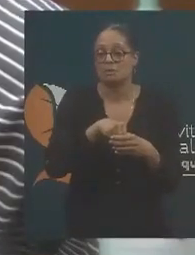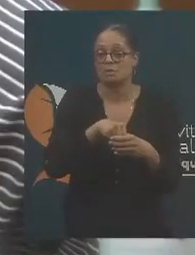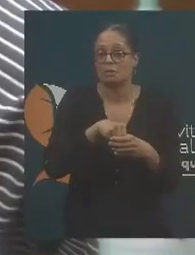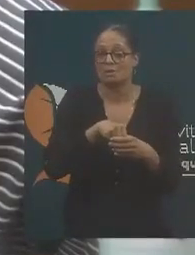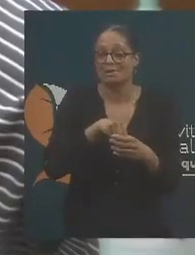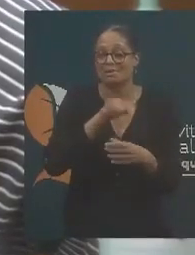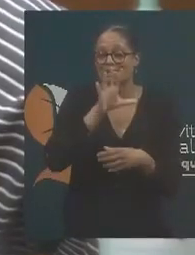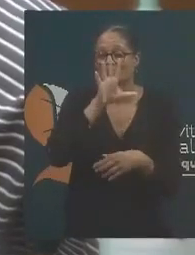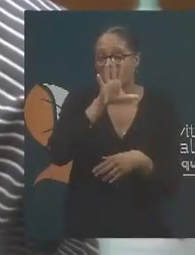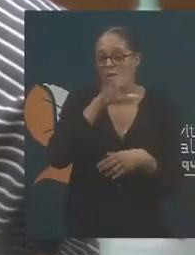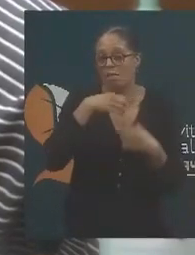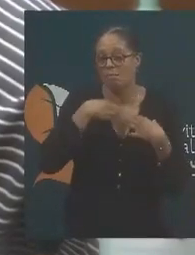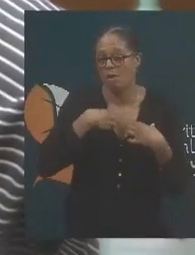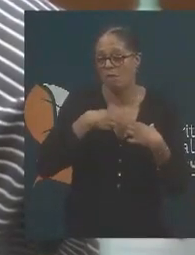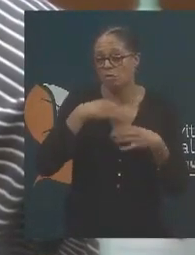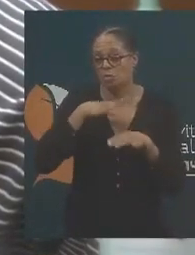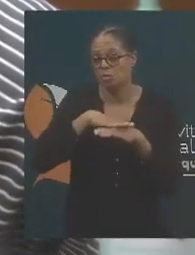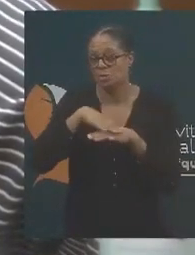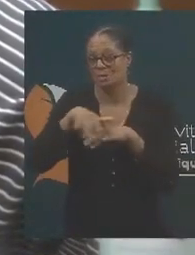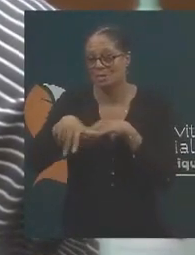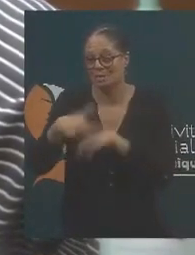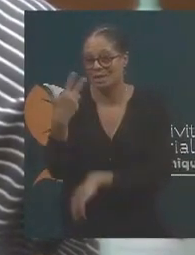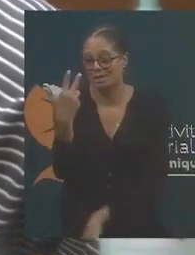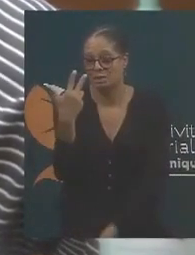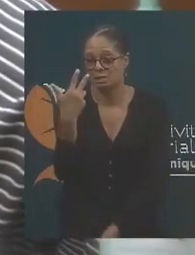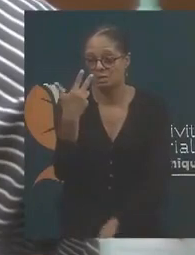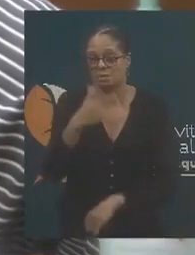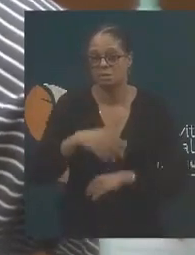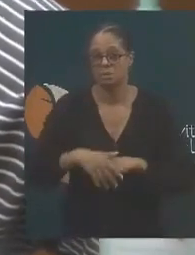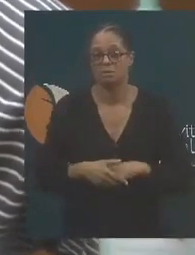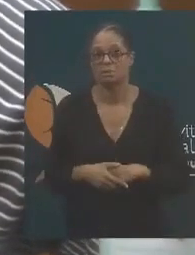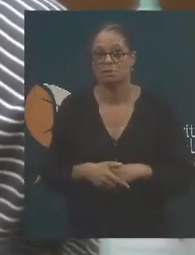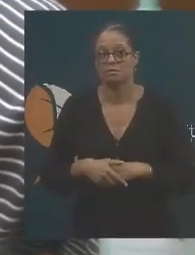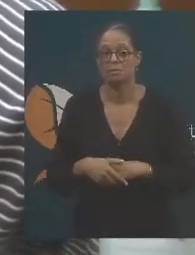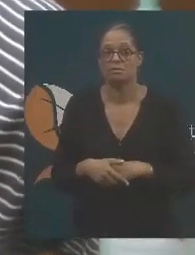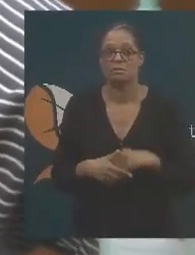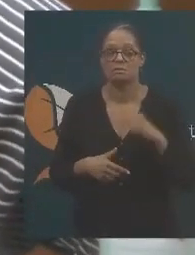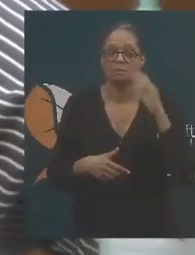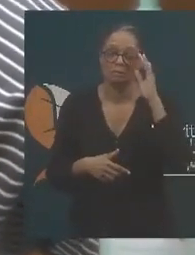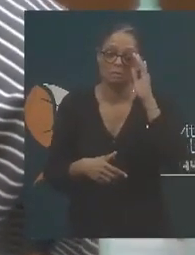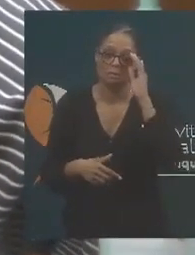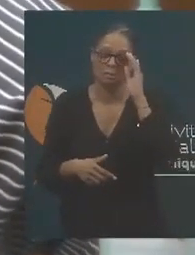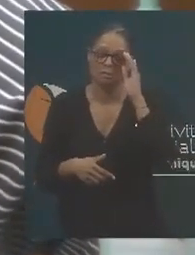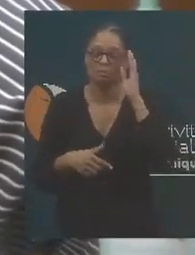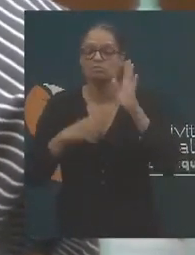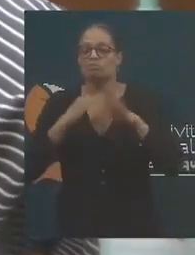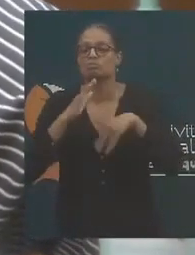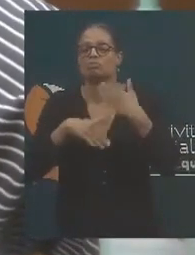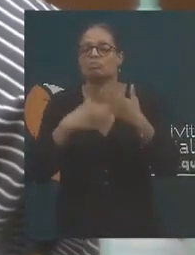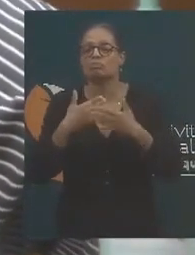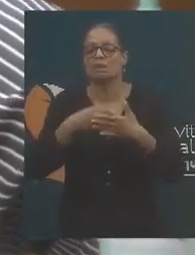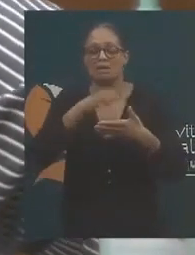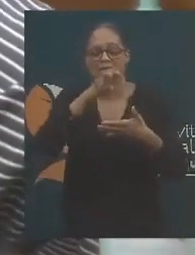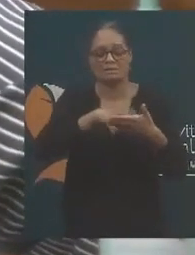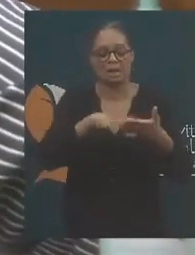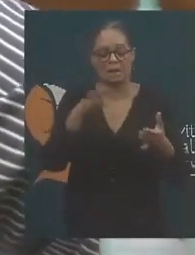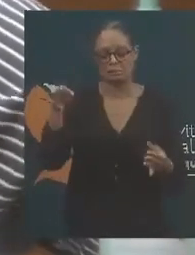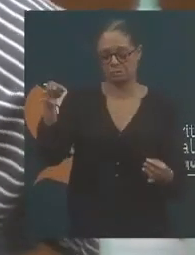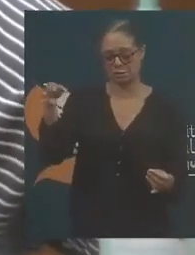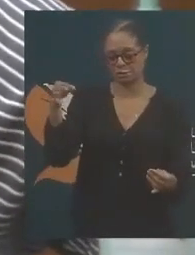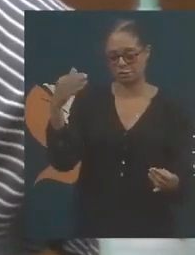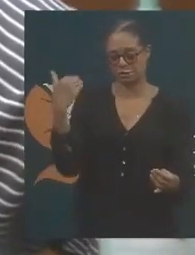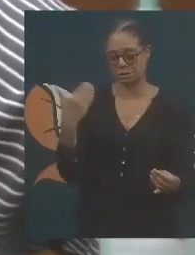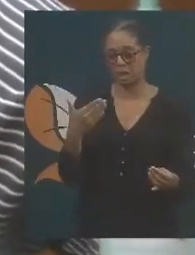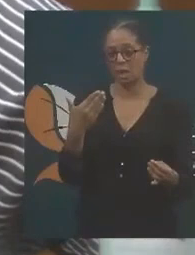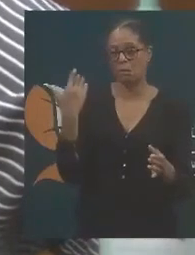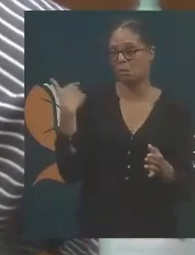5 membres sur les 13. Et pour finalement produire des textes qui nous ont été transmis il y a une